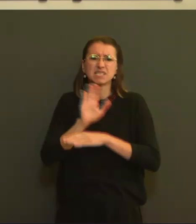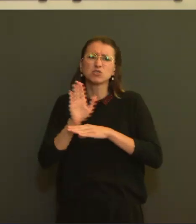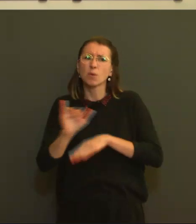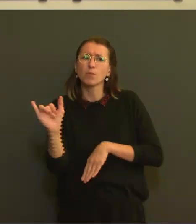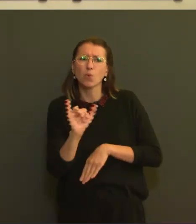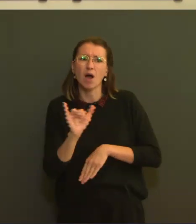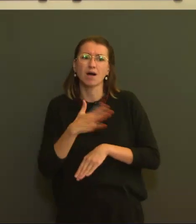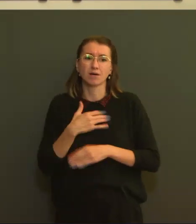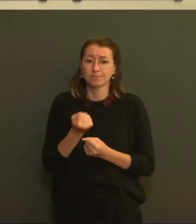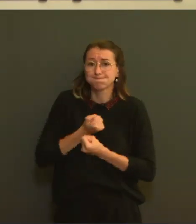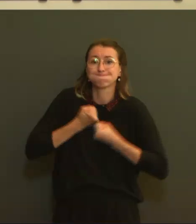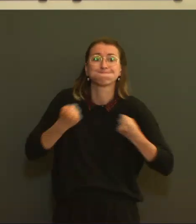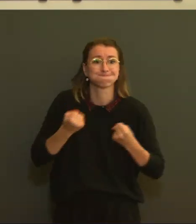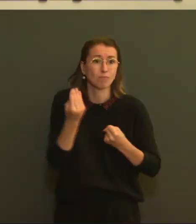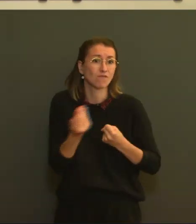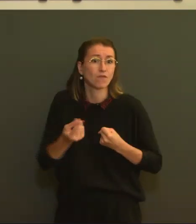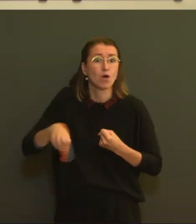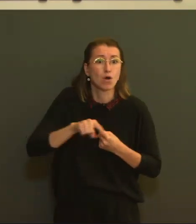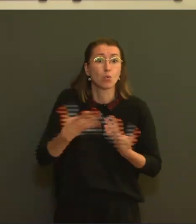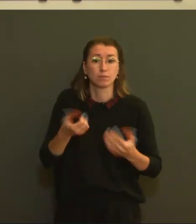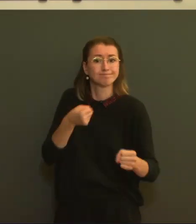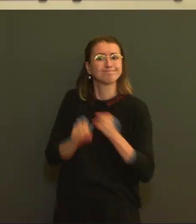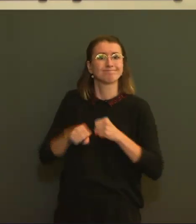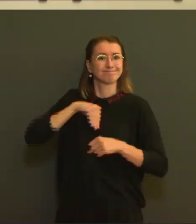l'obésité, l'immunodéficience et le diabète.